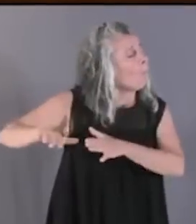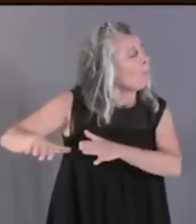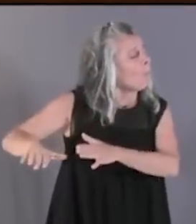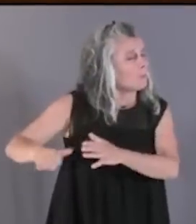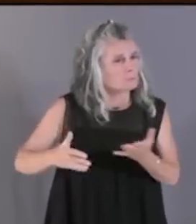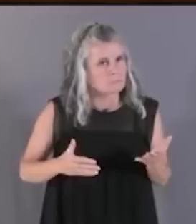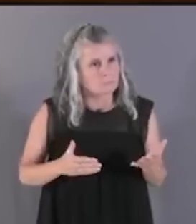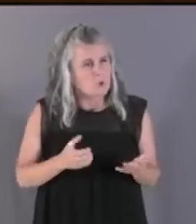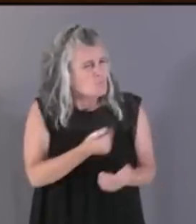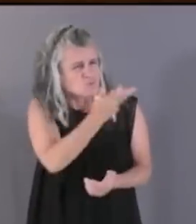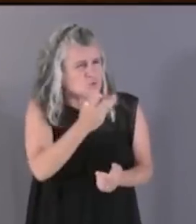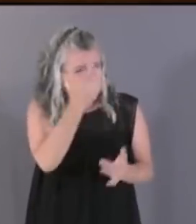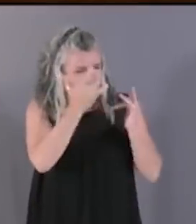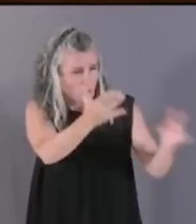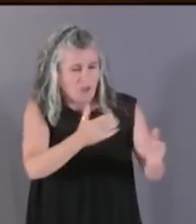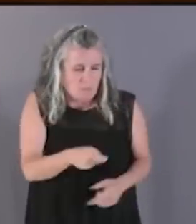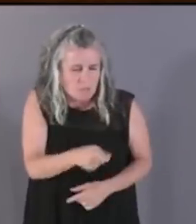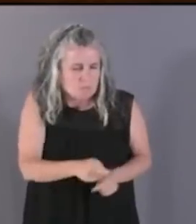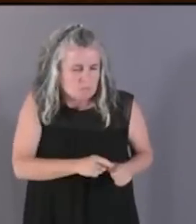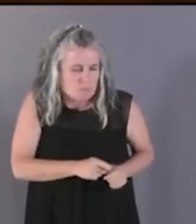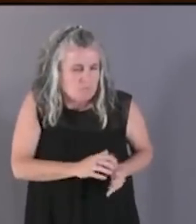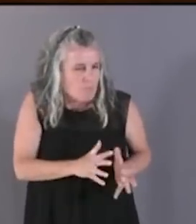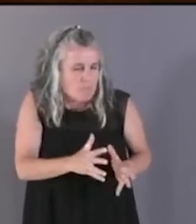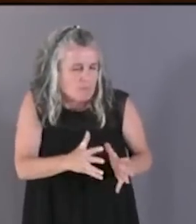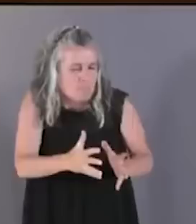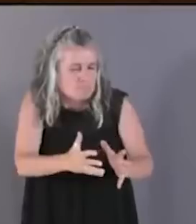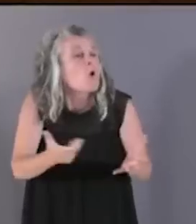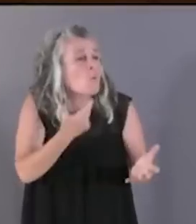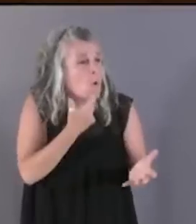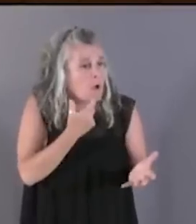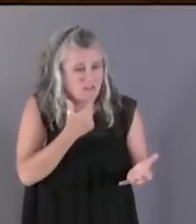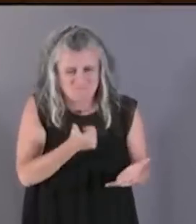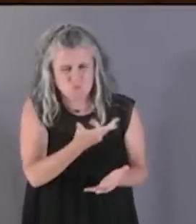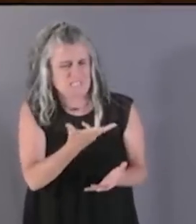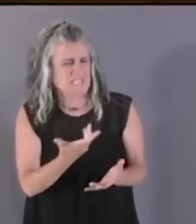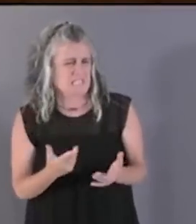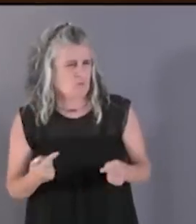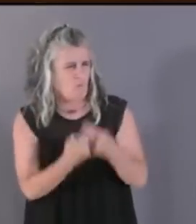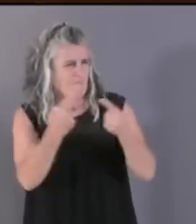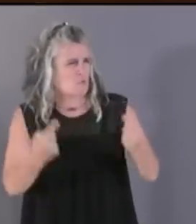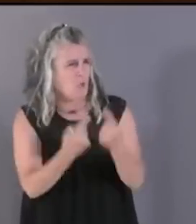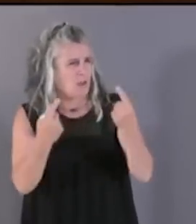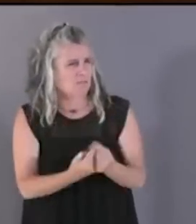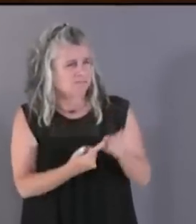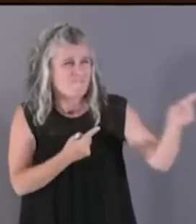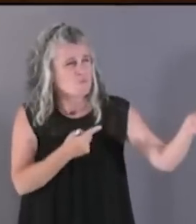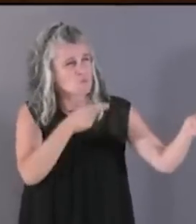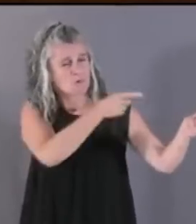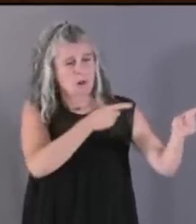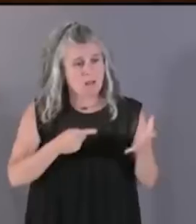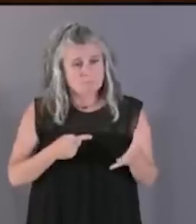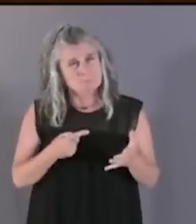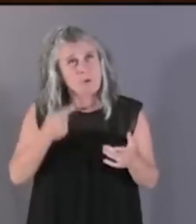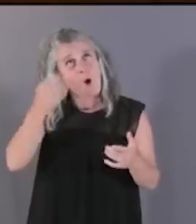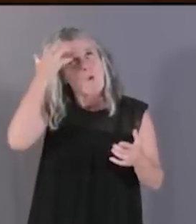une société évidemment multiconflictuelle. Les exemples à travers l'histoire ne manquent pas. Votre idéologie vous a aveuglé, elle vous saute à